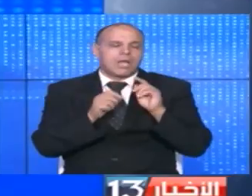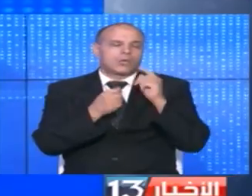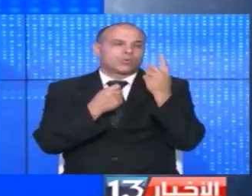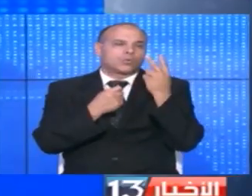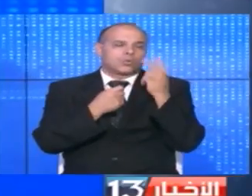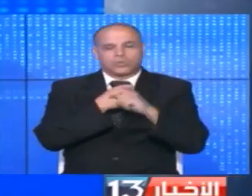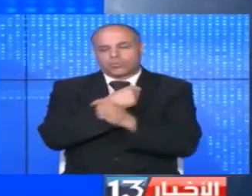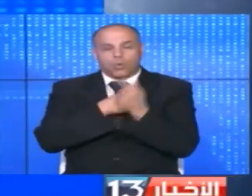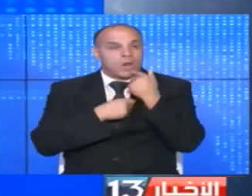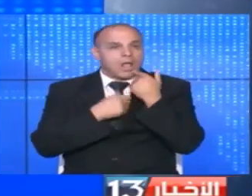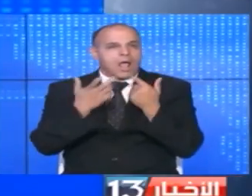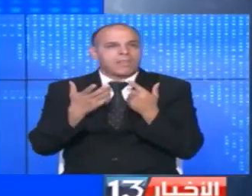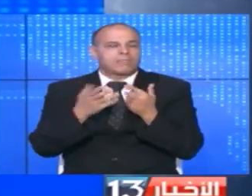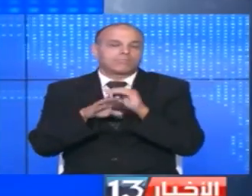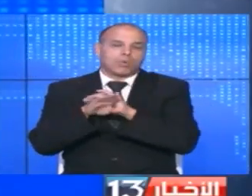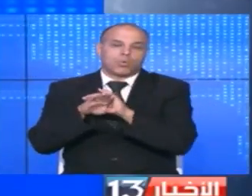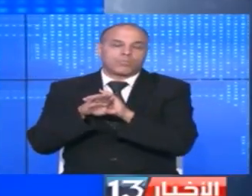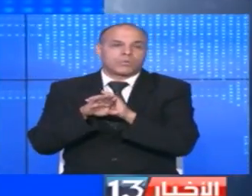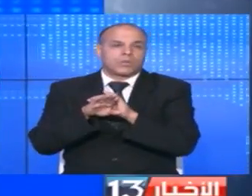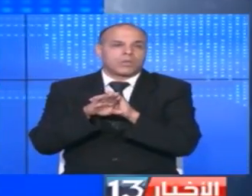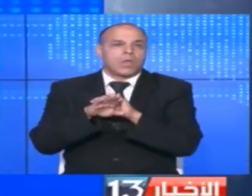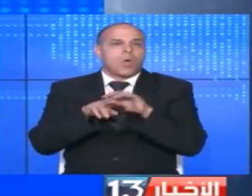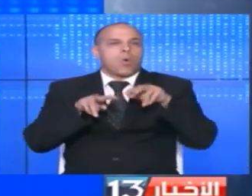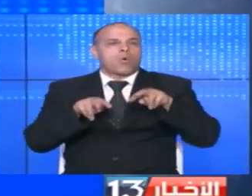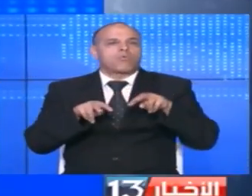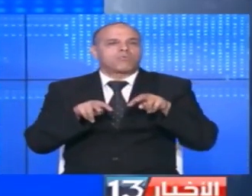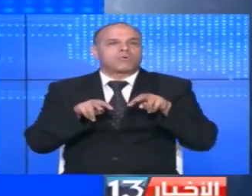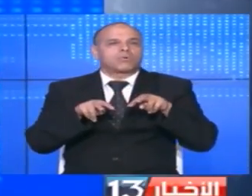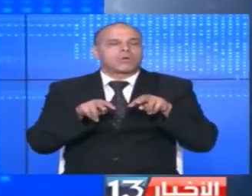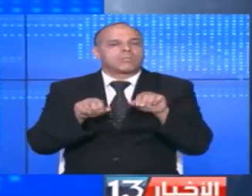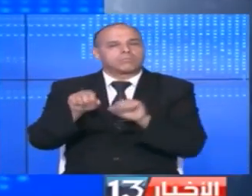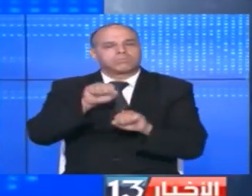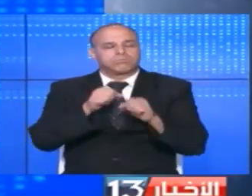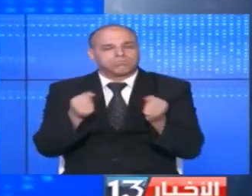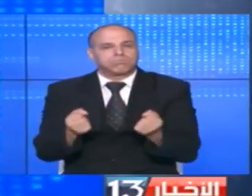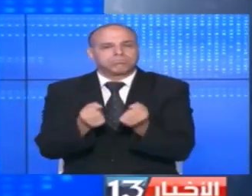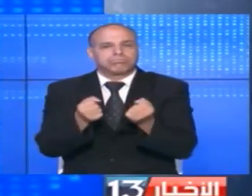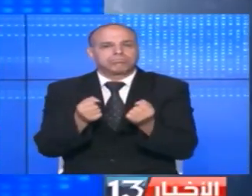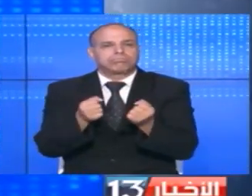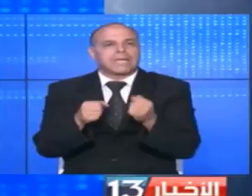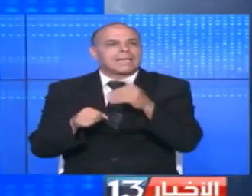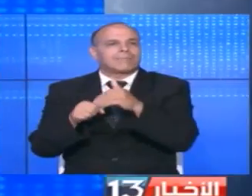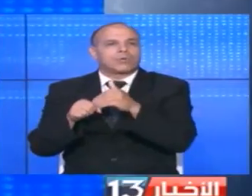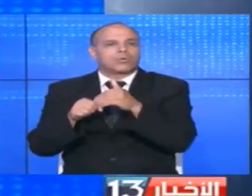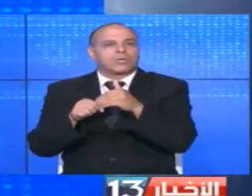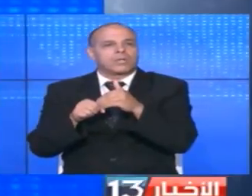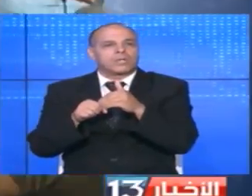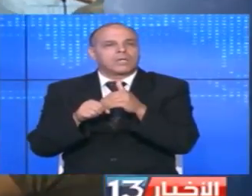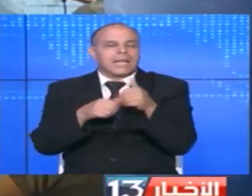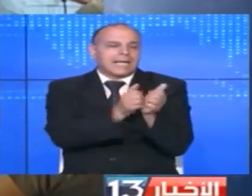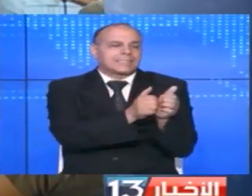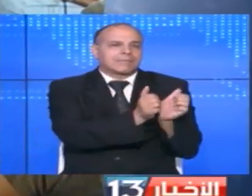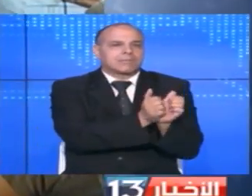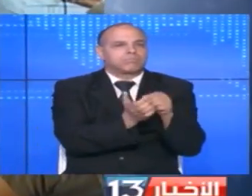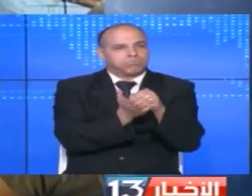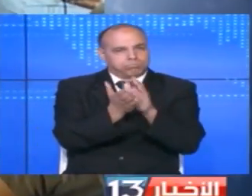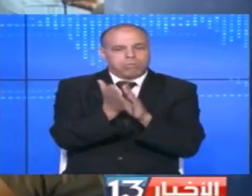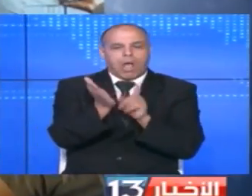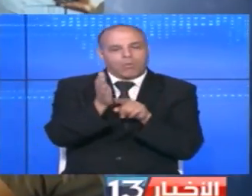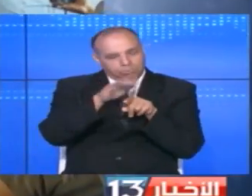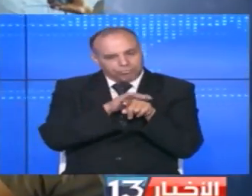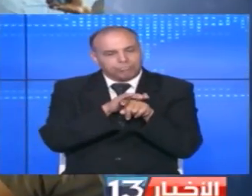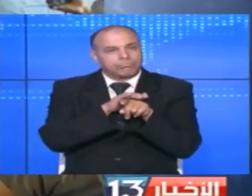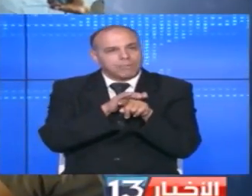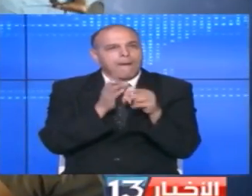تضمن بالخصوص وقوفا على نسق الحمله خاصه بالنسبه الى الاحزاب مع تسجيل بعض الخروقات